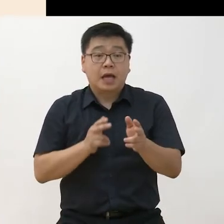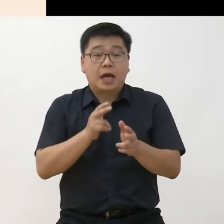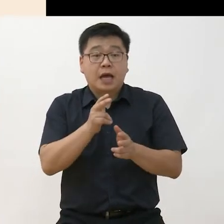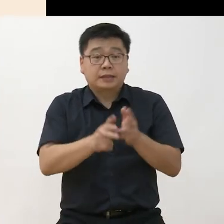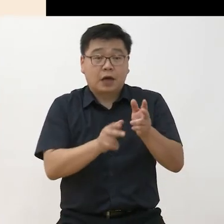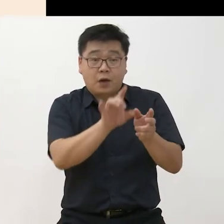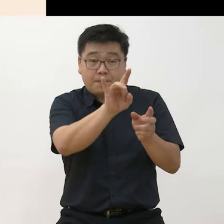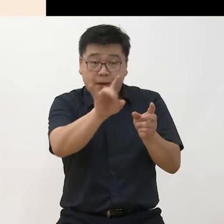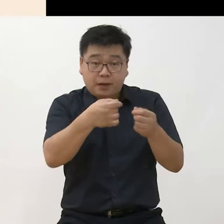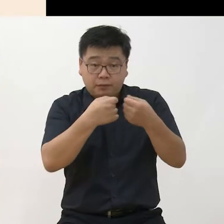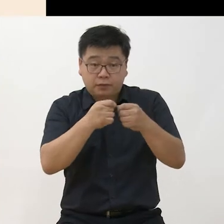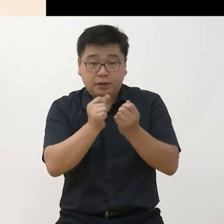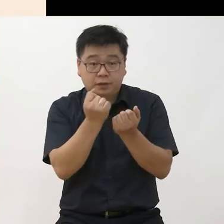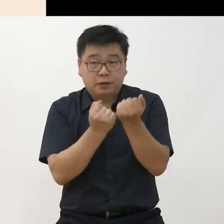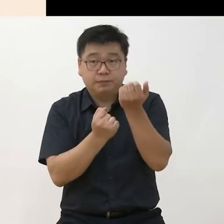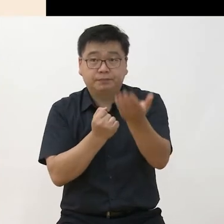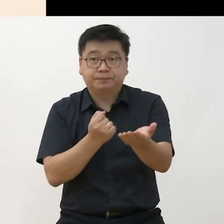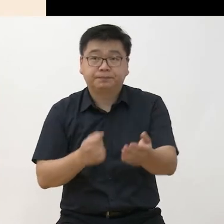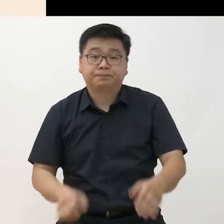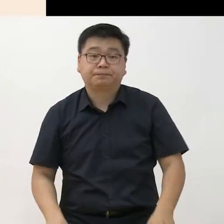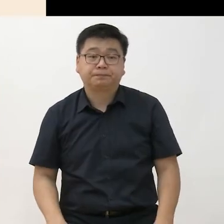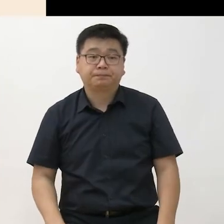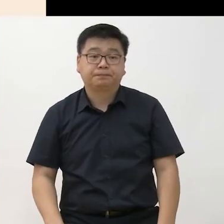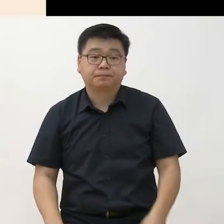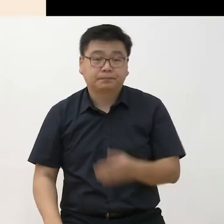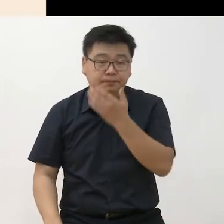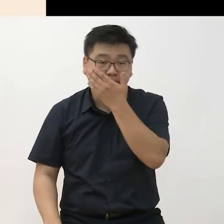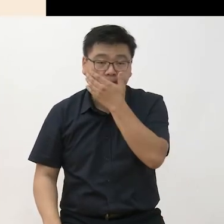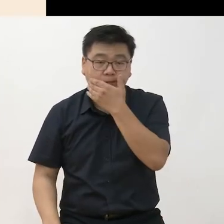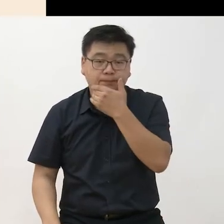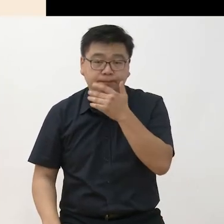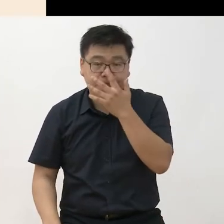사업별로 좀 세부적으로 설명을 드리도록 하겠습니다.